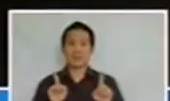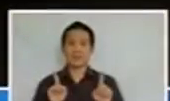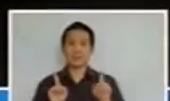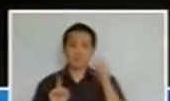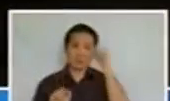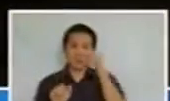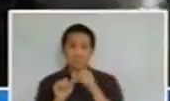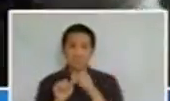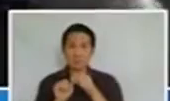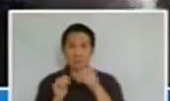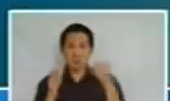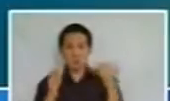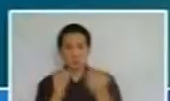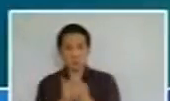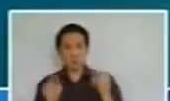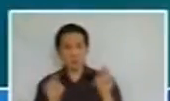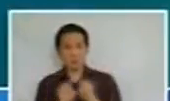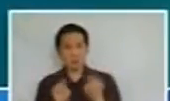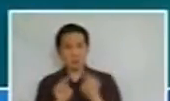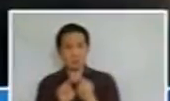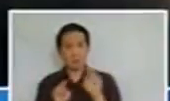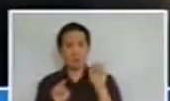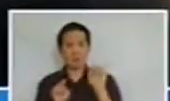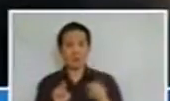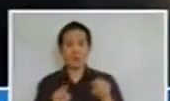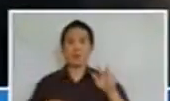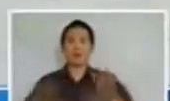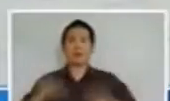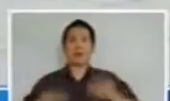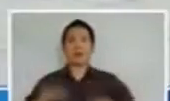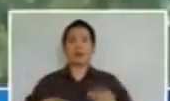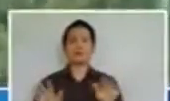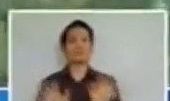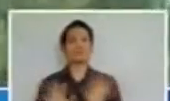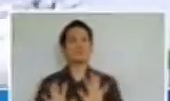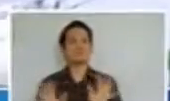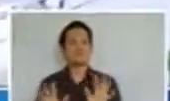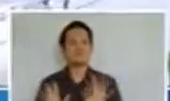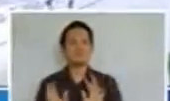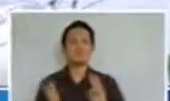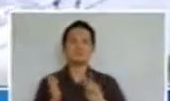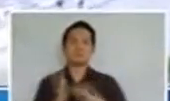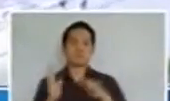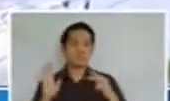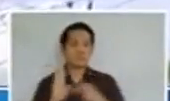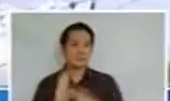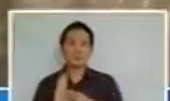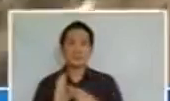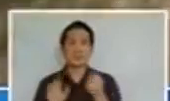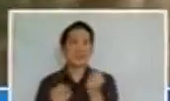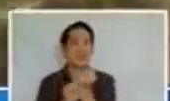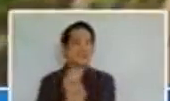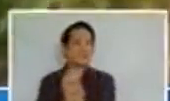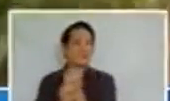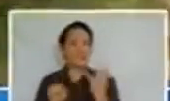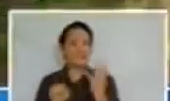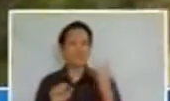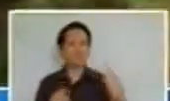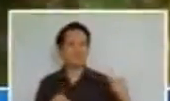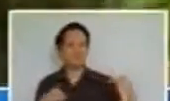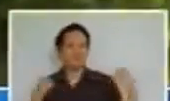June 30, we will have an announcement together with the national announcement na kung pwede na tayo magbubukas dahan-dahan para